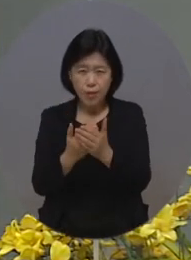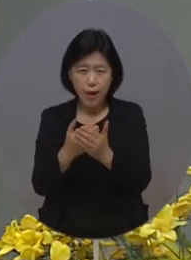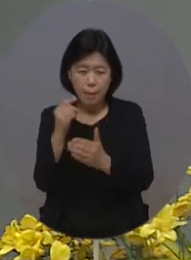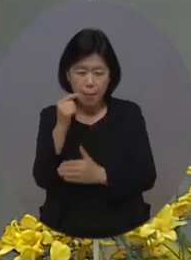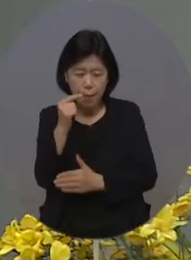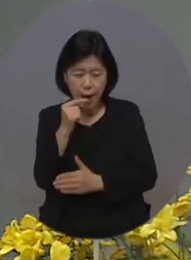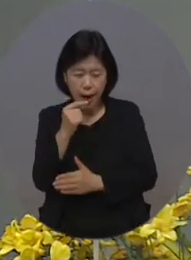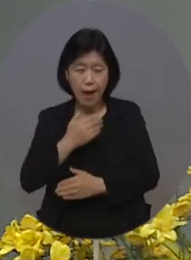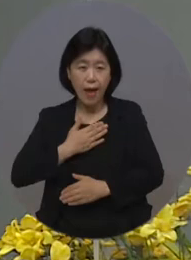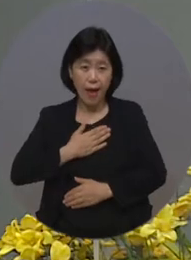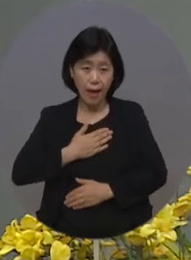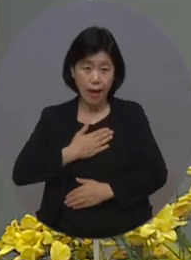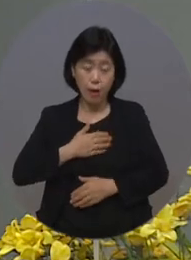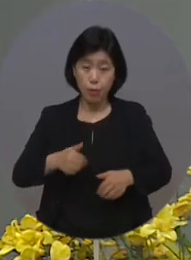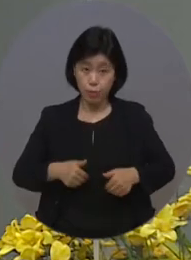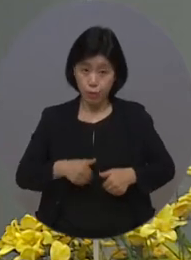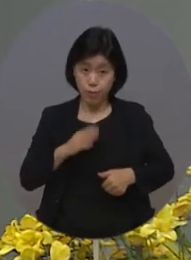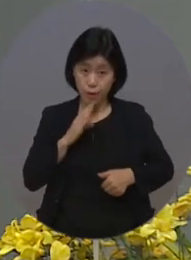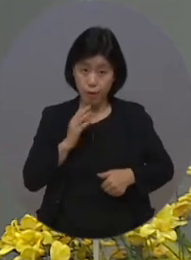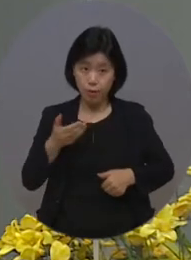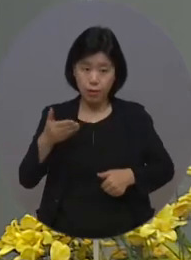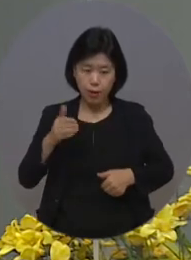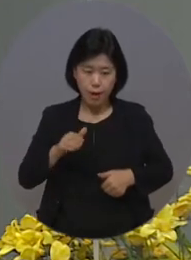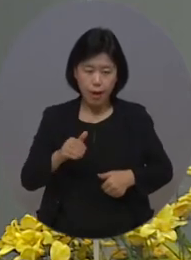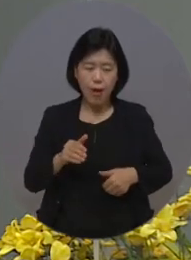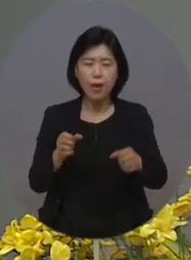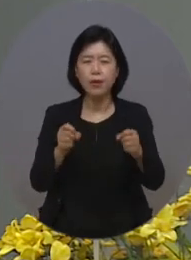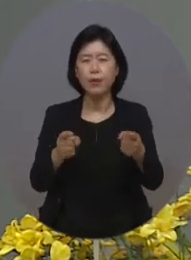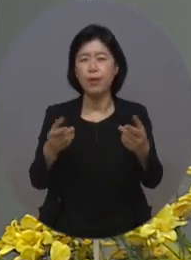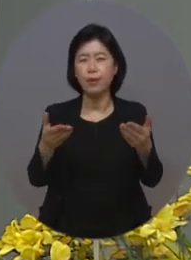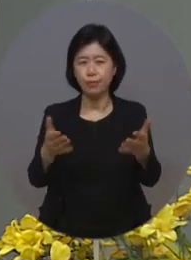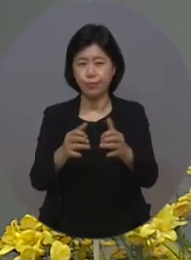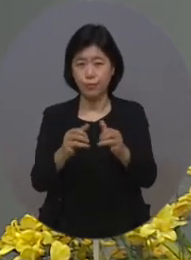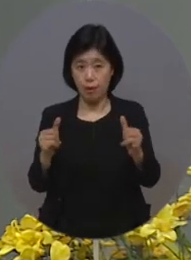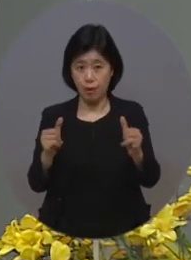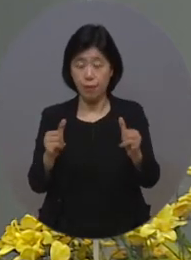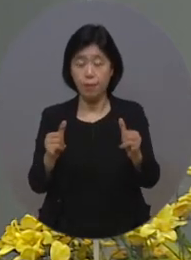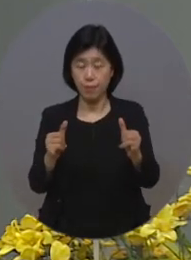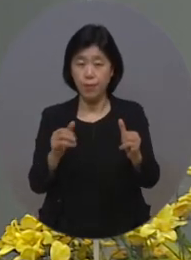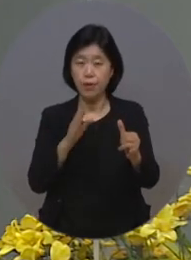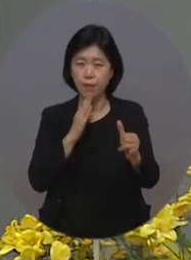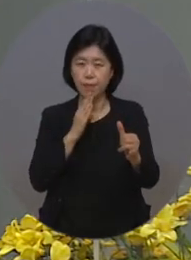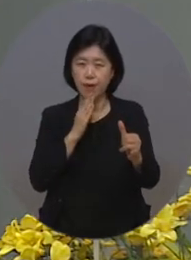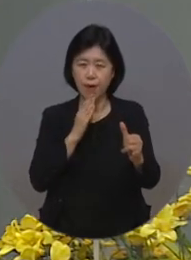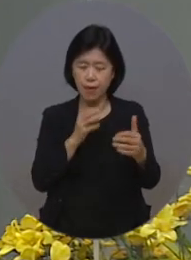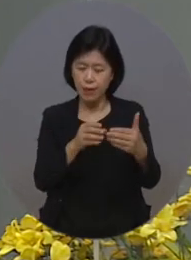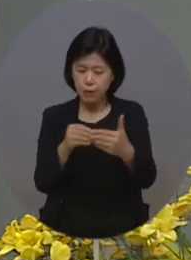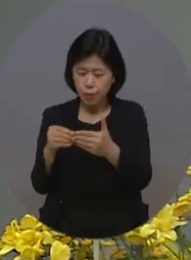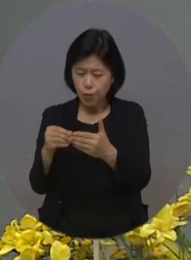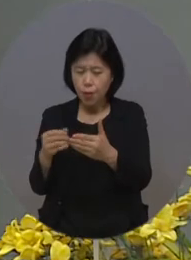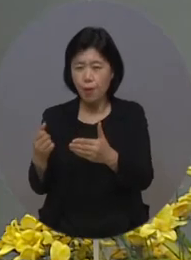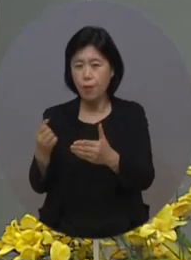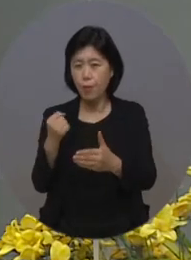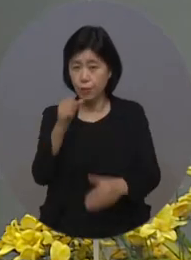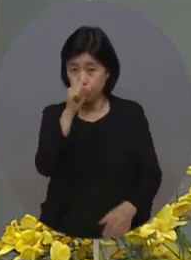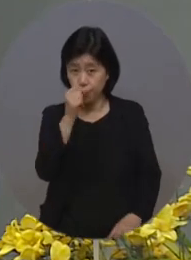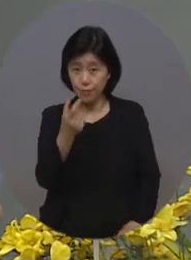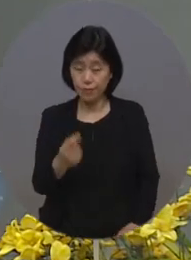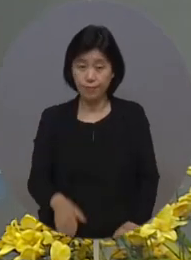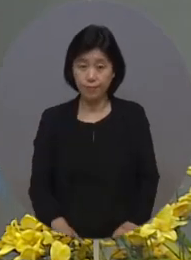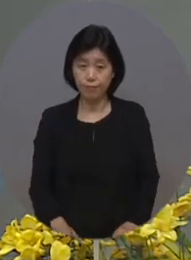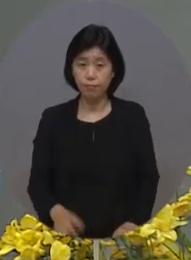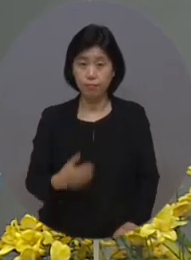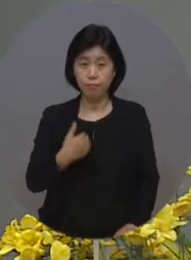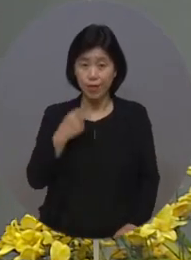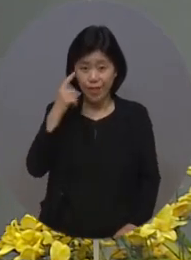기회를 주는 분들 누군가에게 기회를 주는 분들이 진정한 리더다 예 그러면서 는 전원 10g 산이면 진정을